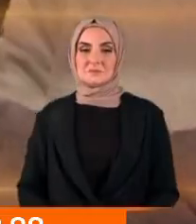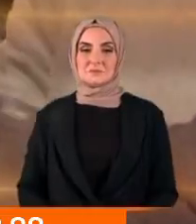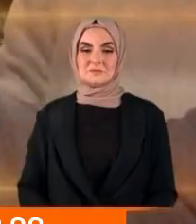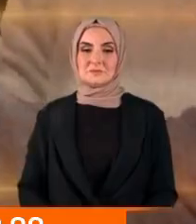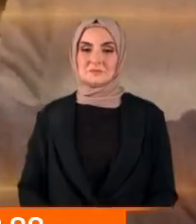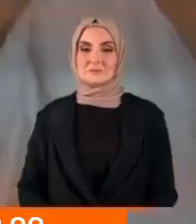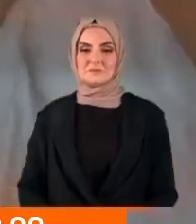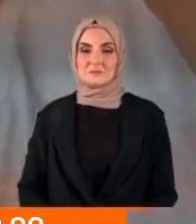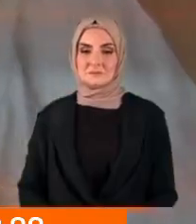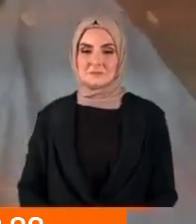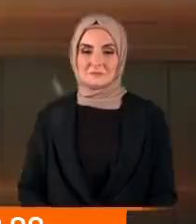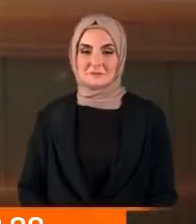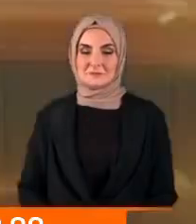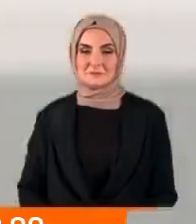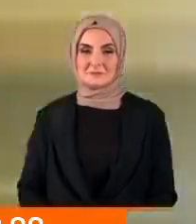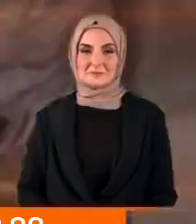Bayanın yükü daha zor.